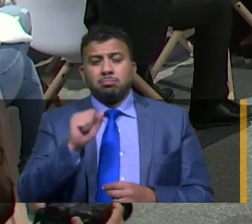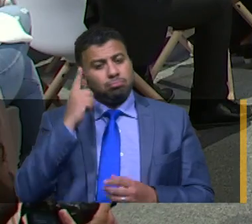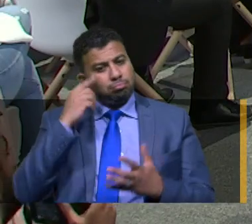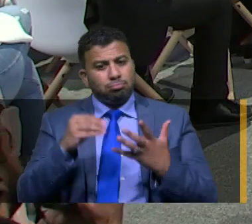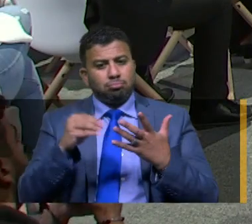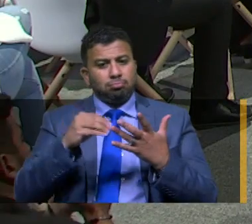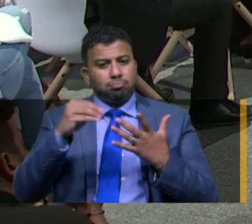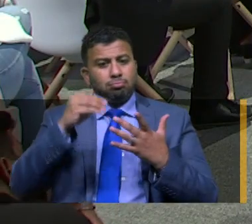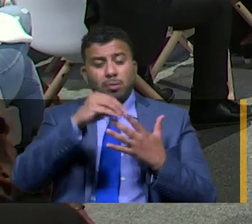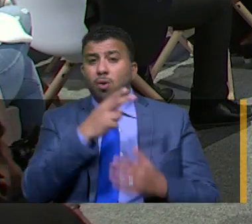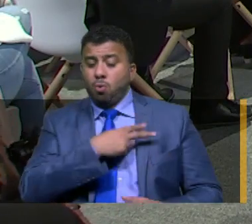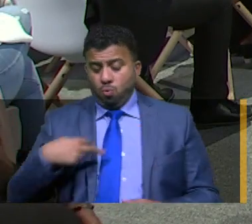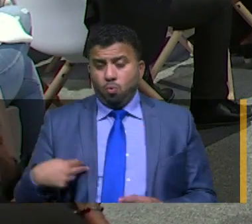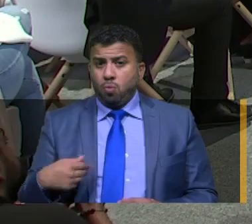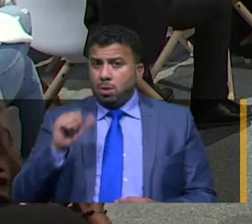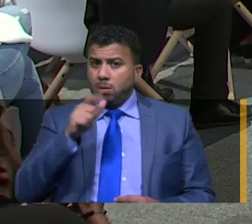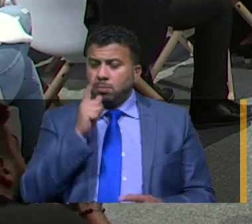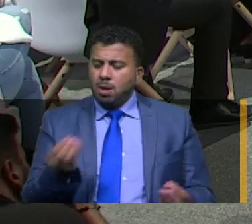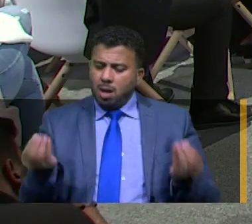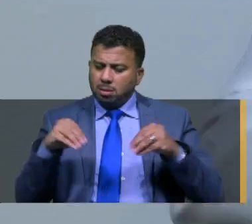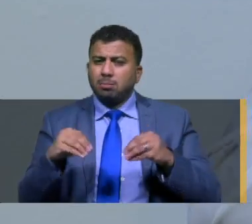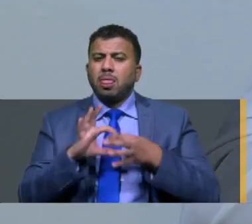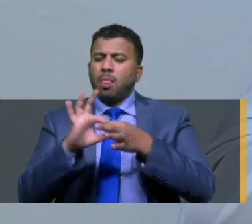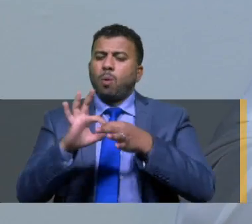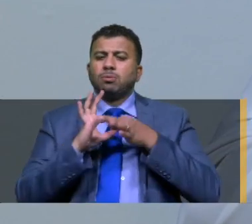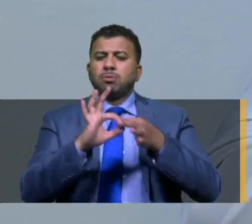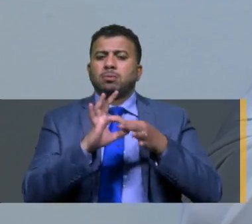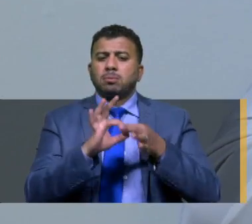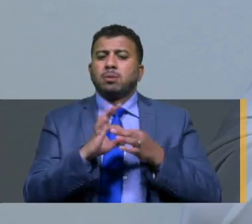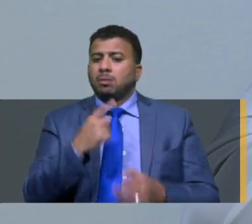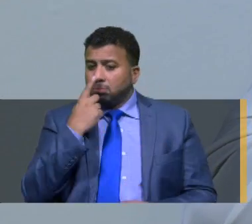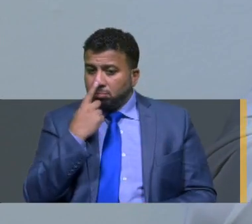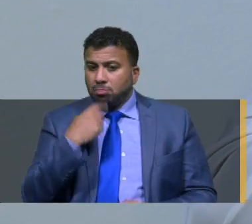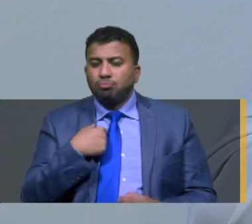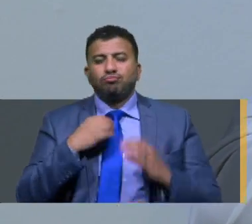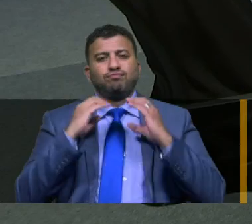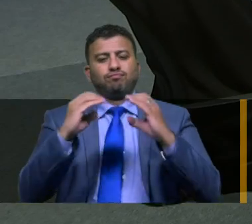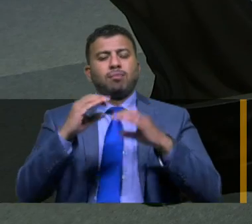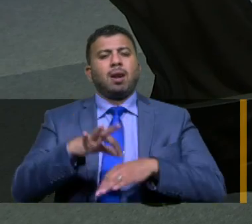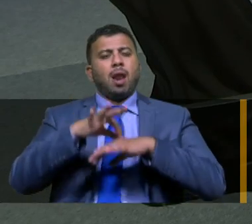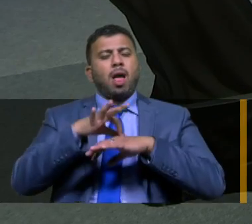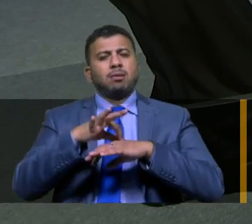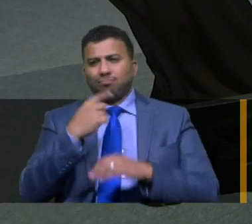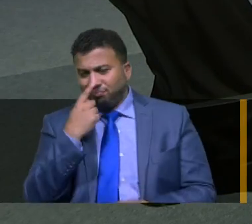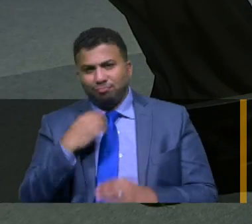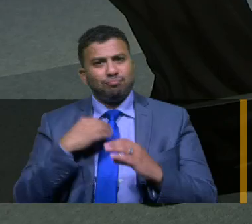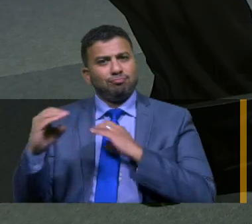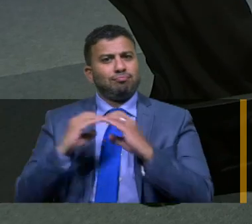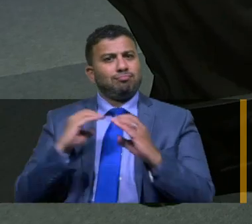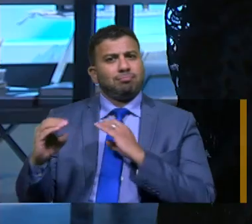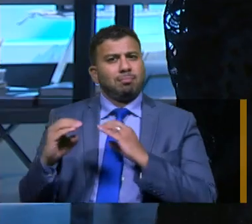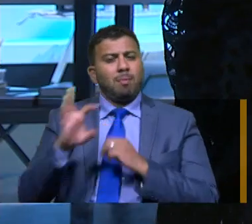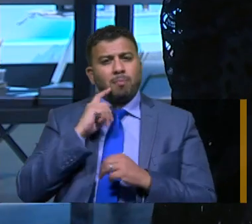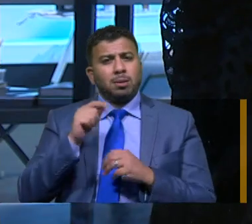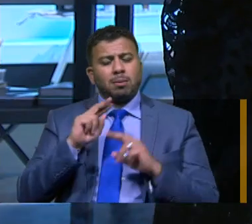الخطوات للوصول إلى حكومات أكثر تواصلاً واستجابة للجمهور. المنتدى الدولي